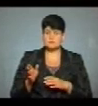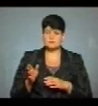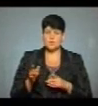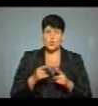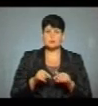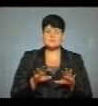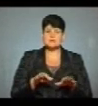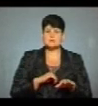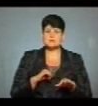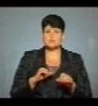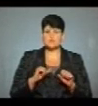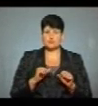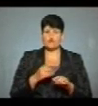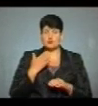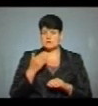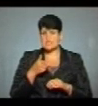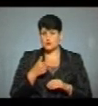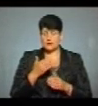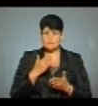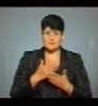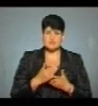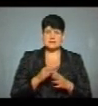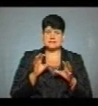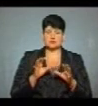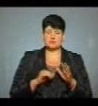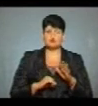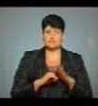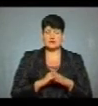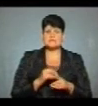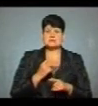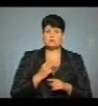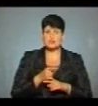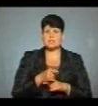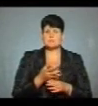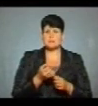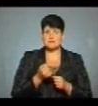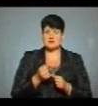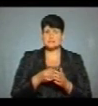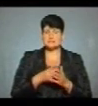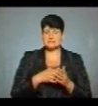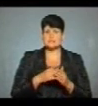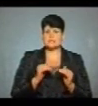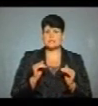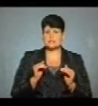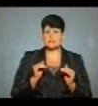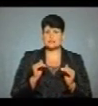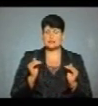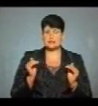Орган місцевого самоврядування останні роки має законодавчу базу, яка забороняє їм приймати тарифи нижче економічно